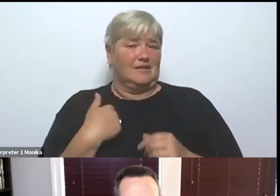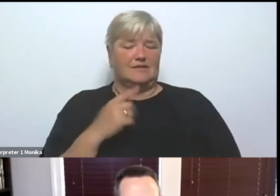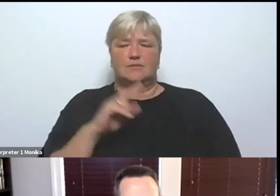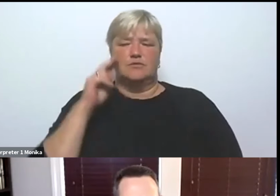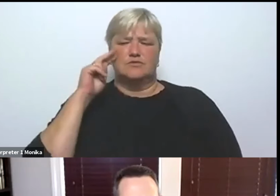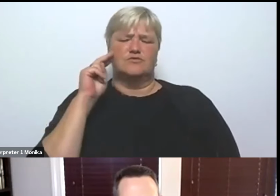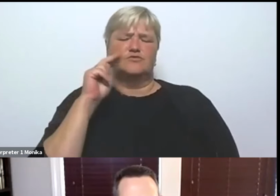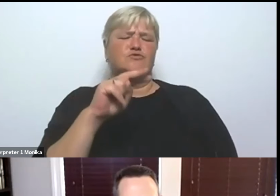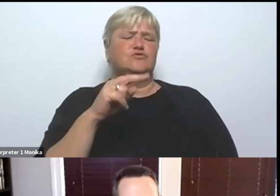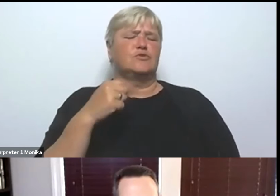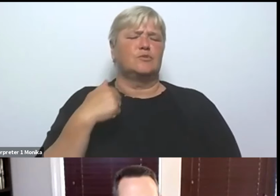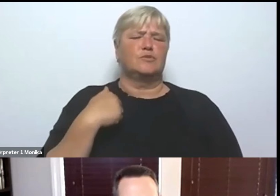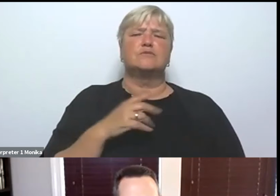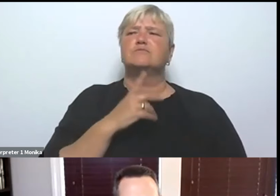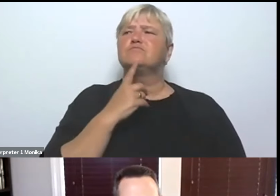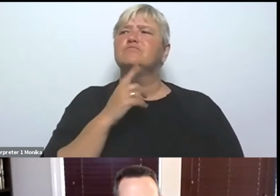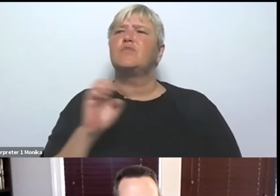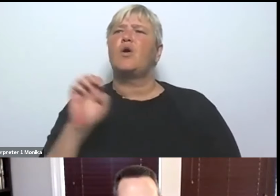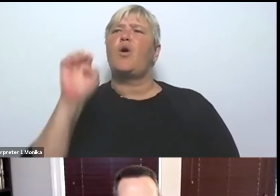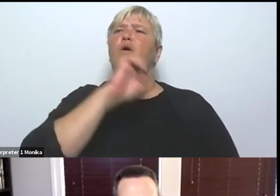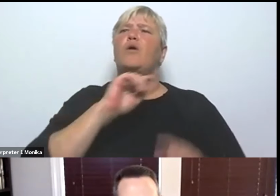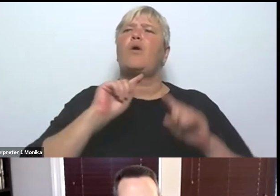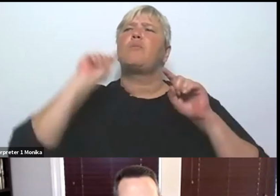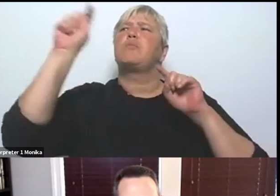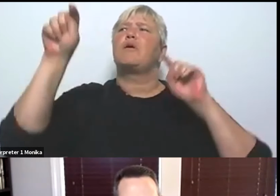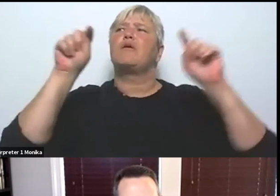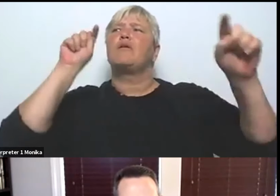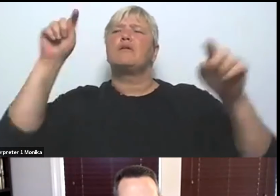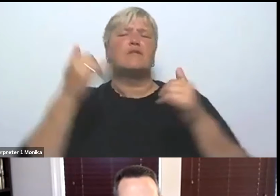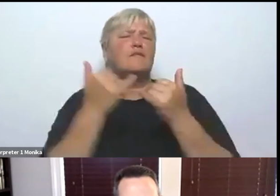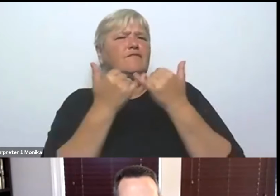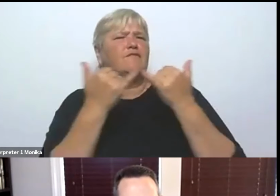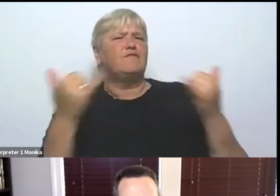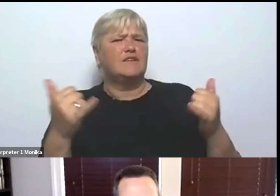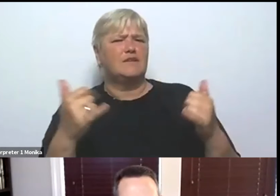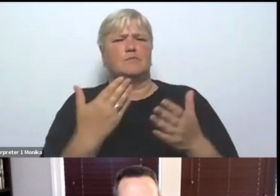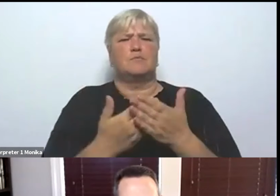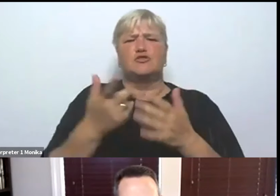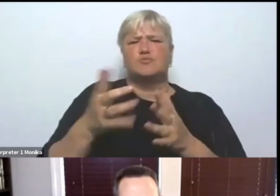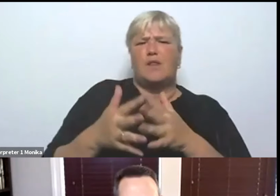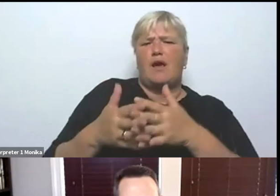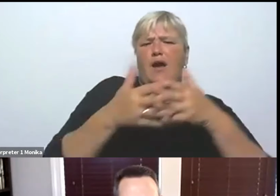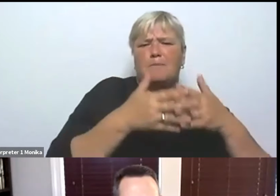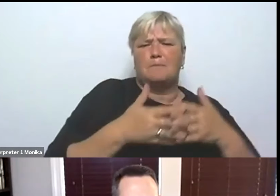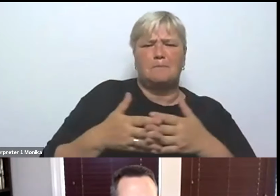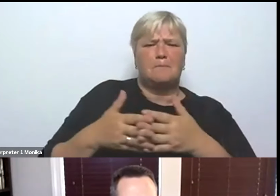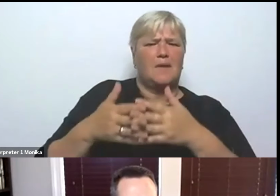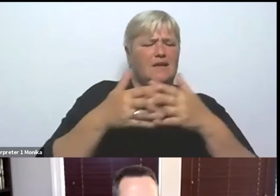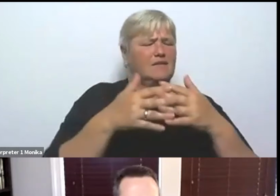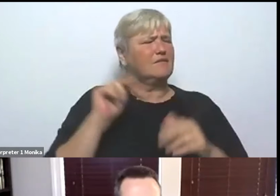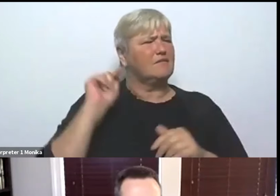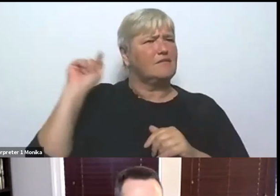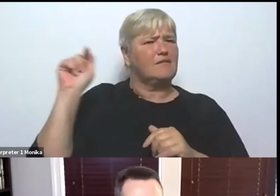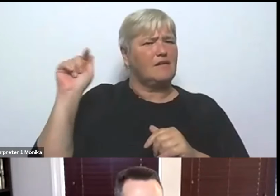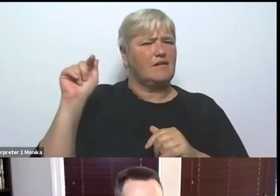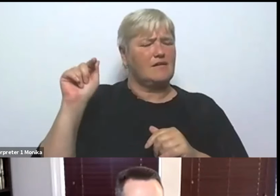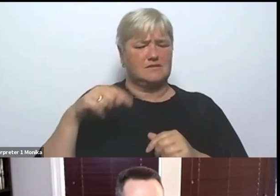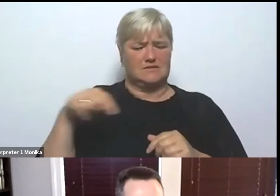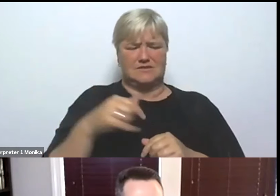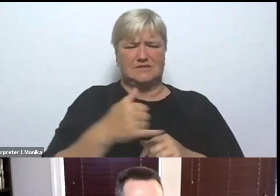einmal ein bisschen über den europäischen Rahmen hinaus und ich schaue zum Beispiel in die Vereinigten Staaten von Amerika, wo wir jetzt ja dann heuer